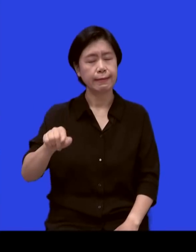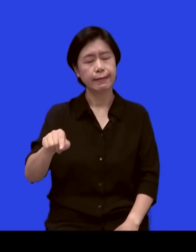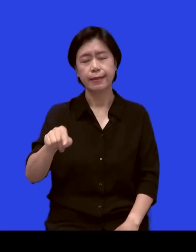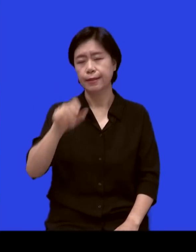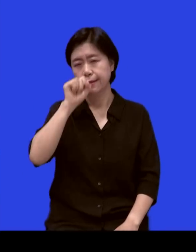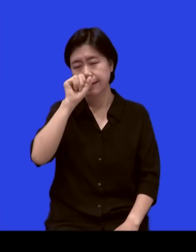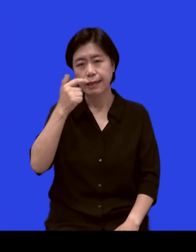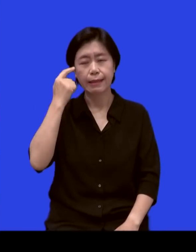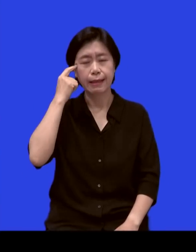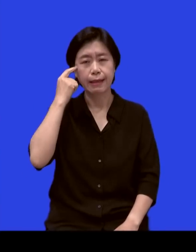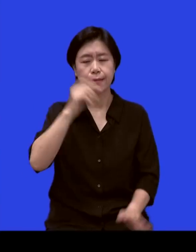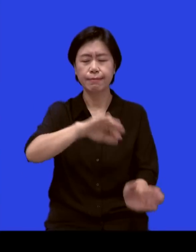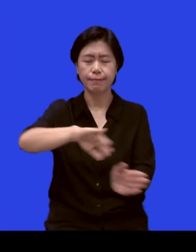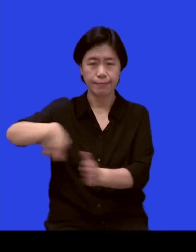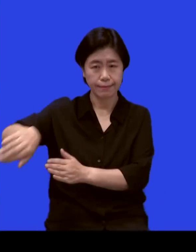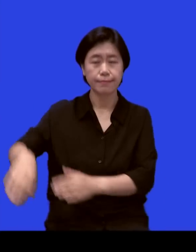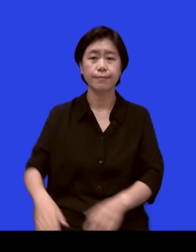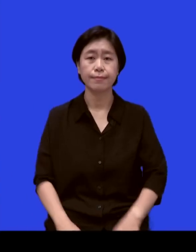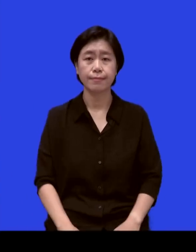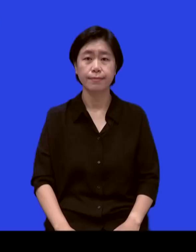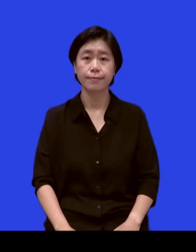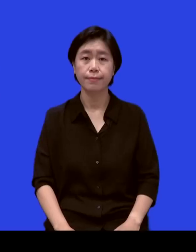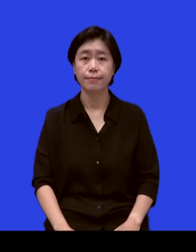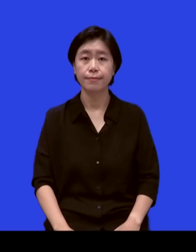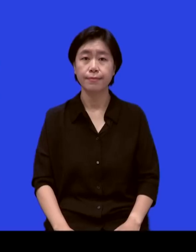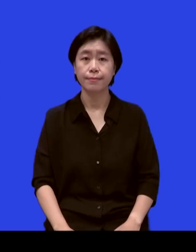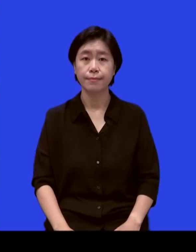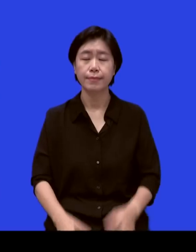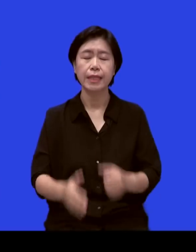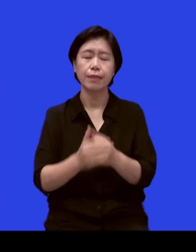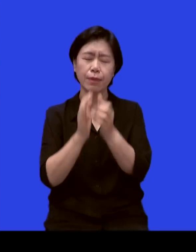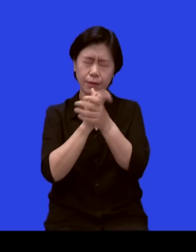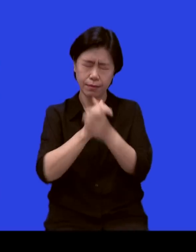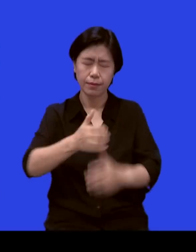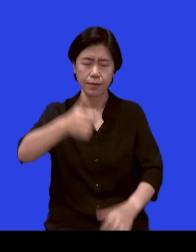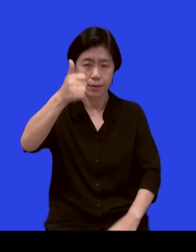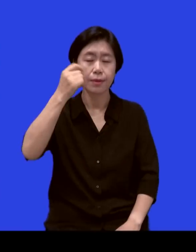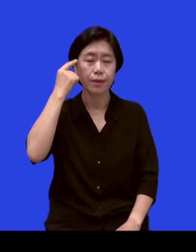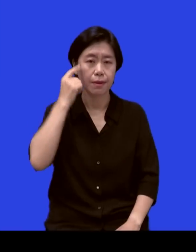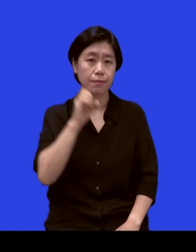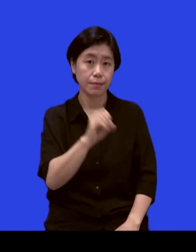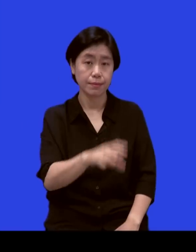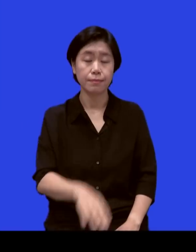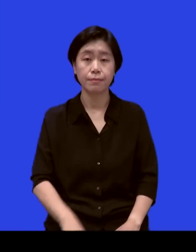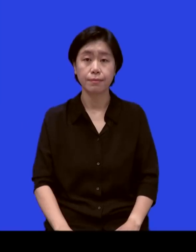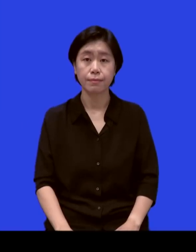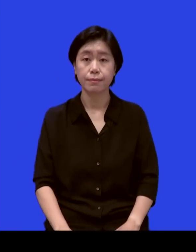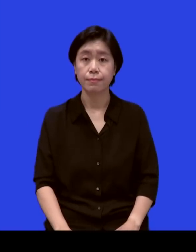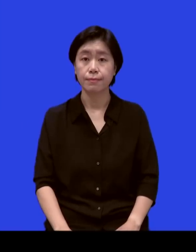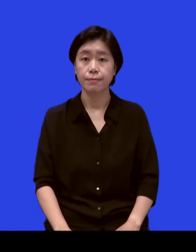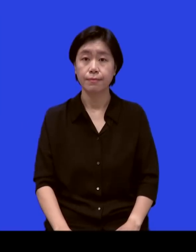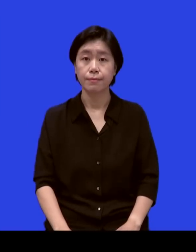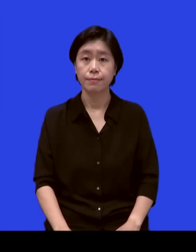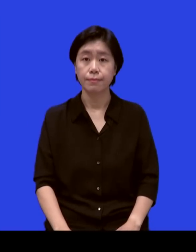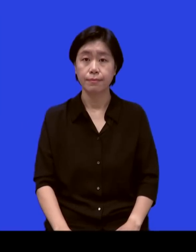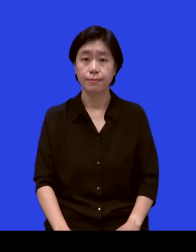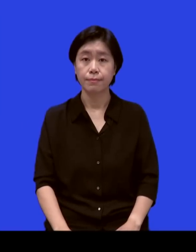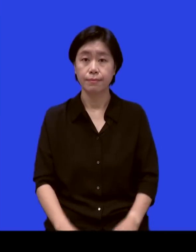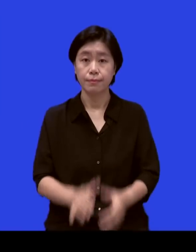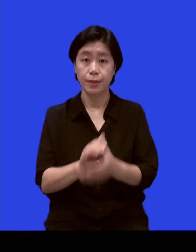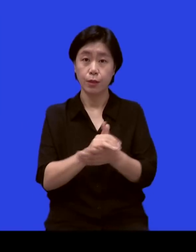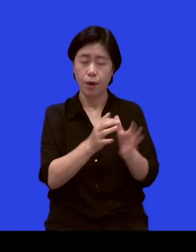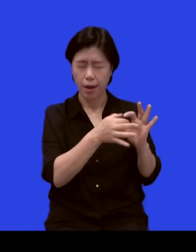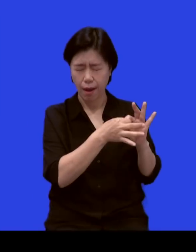때려 부르신다고 갑자기 눈을 뜨는 게 아니니까. 아니고. 나아지는 게 예, 아니니까. 기도하자고. 그랬더니 어찌됐든 간에 기도를